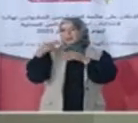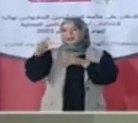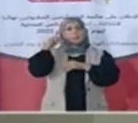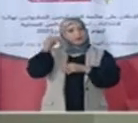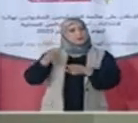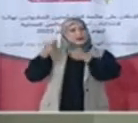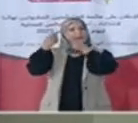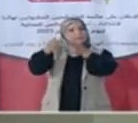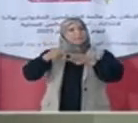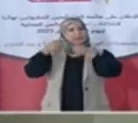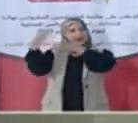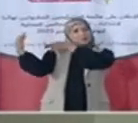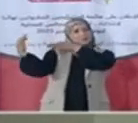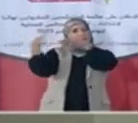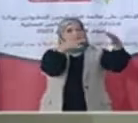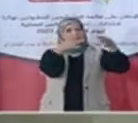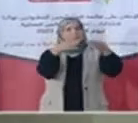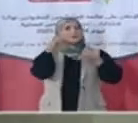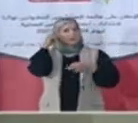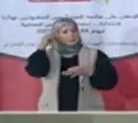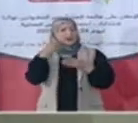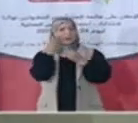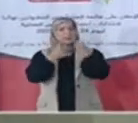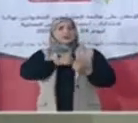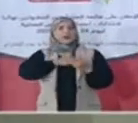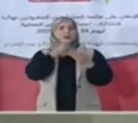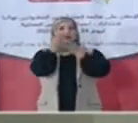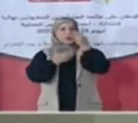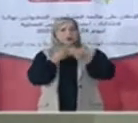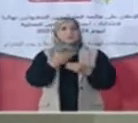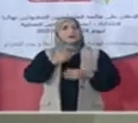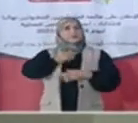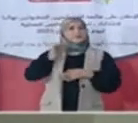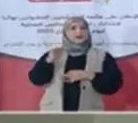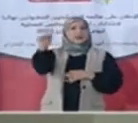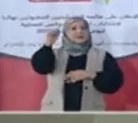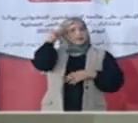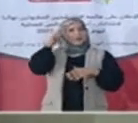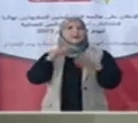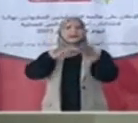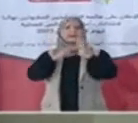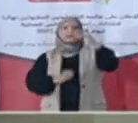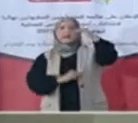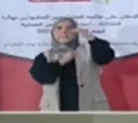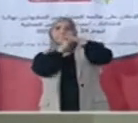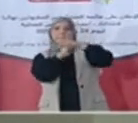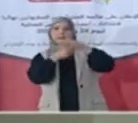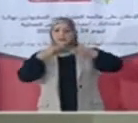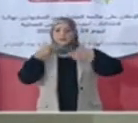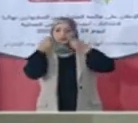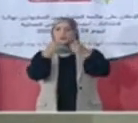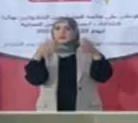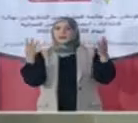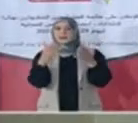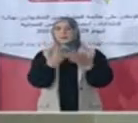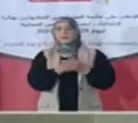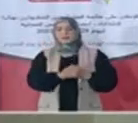والإنفاق يكون يعني موارد ذاتية أو خاصة في حدود ذلك السقف، والإنفاق خلينا